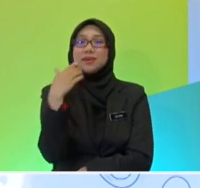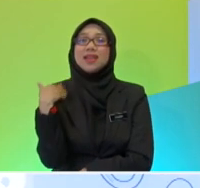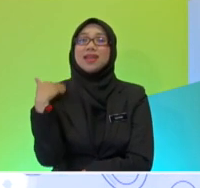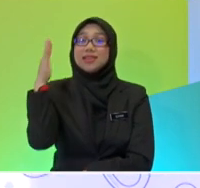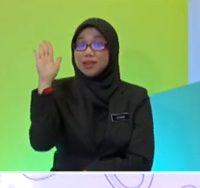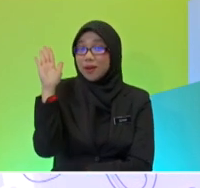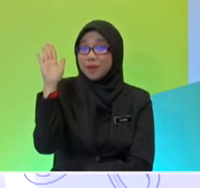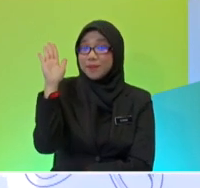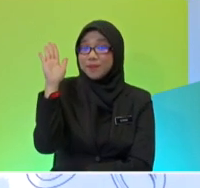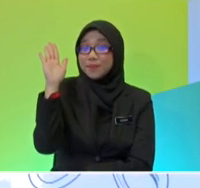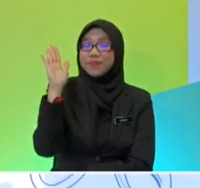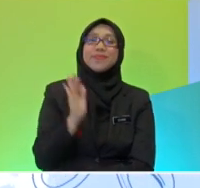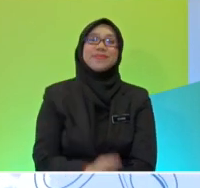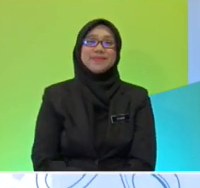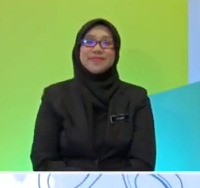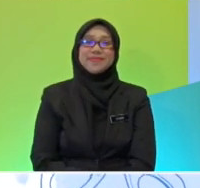beliau